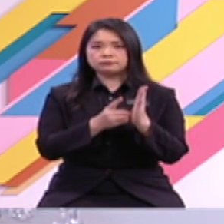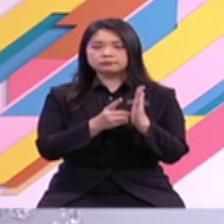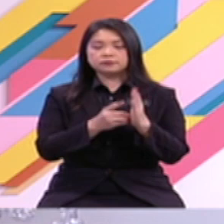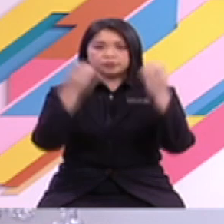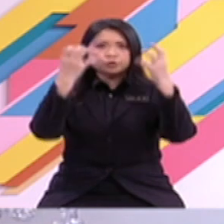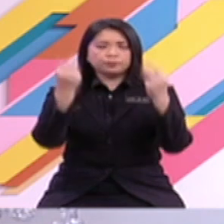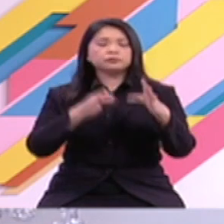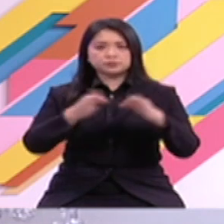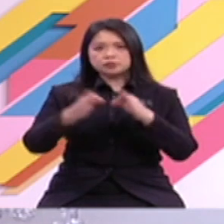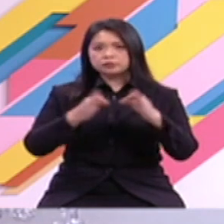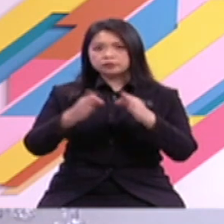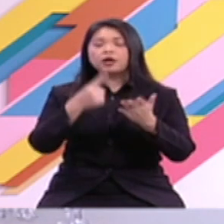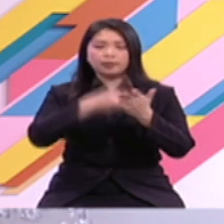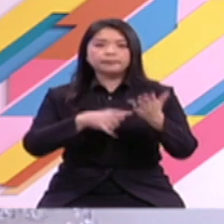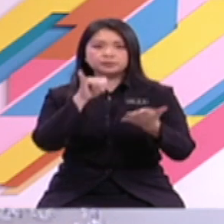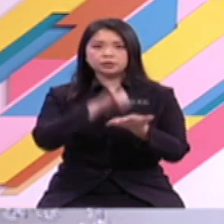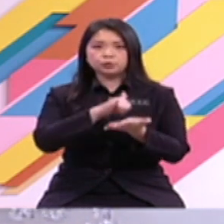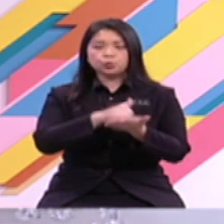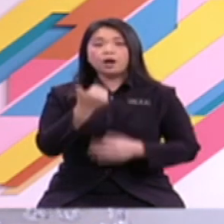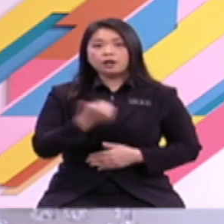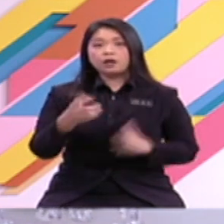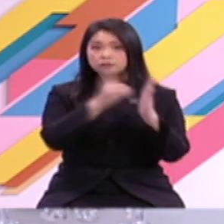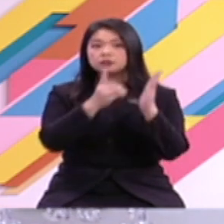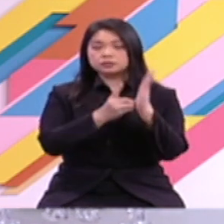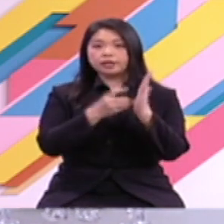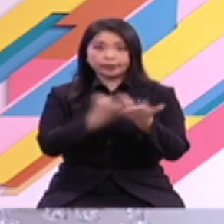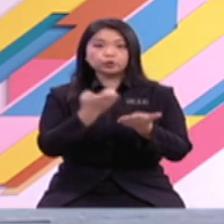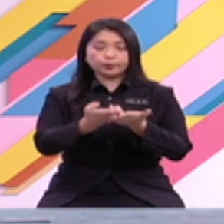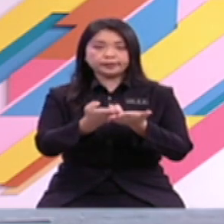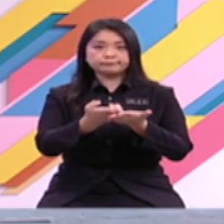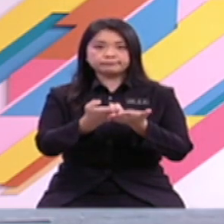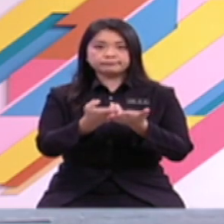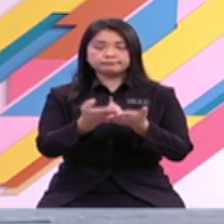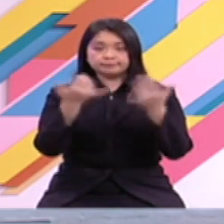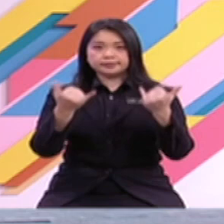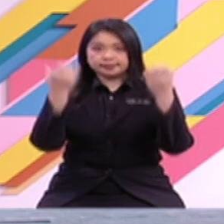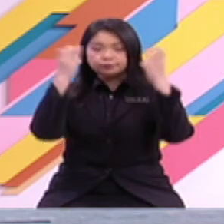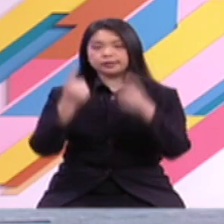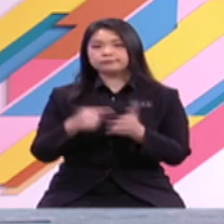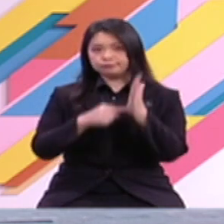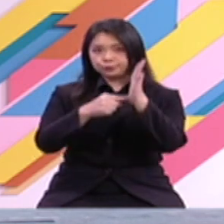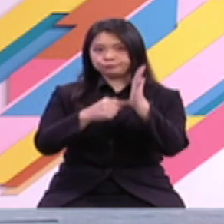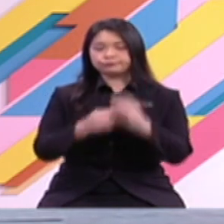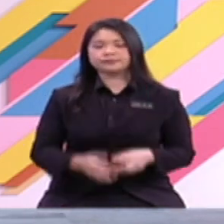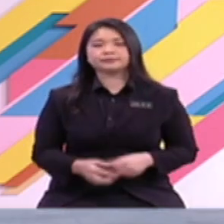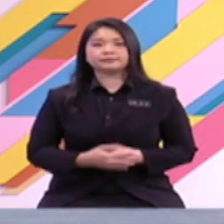Terangkan tentang Apa itu alay dasar ekonomi Oke saya akan ke hanyalah